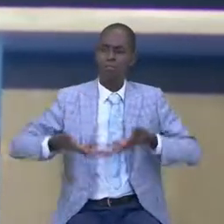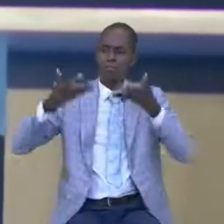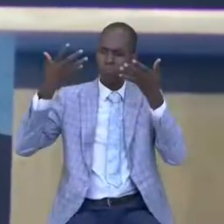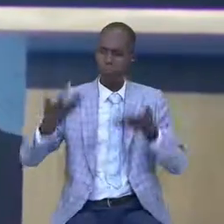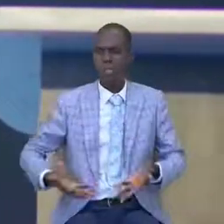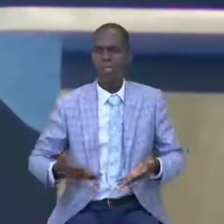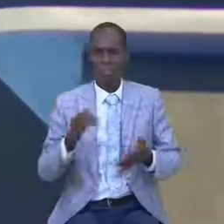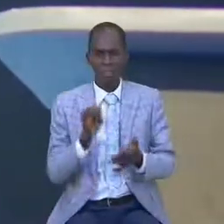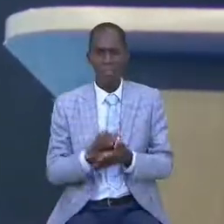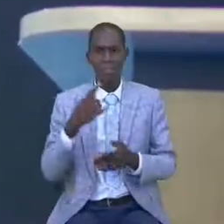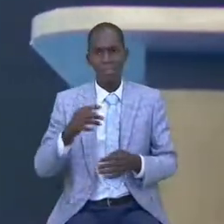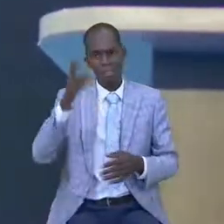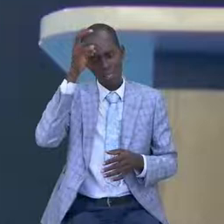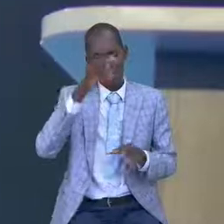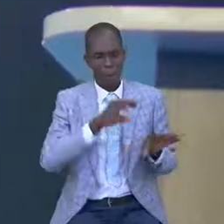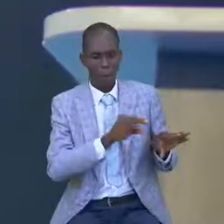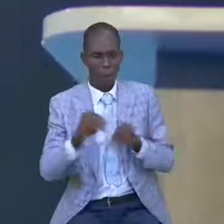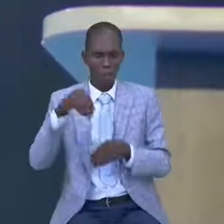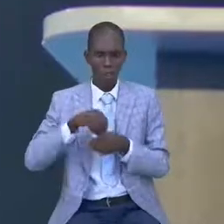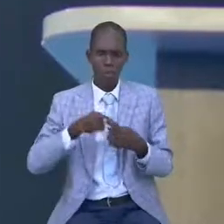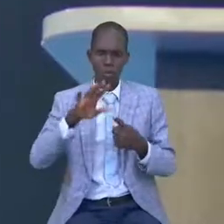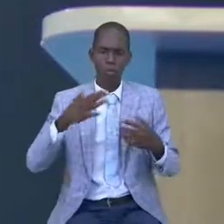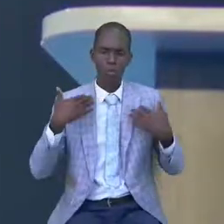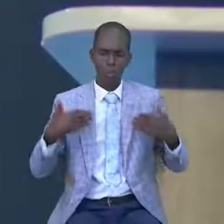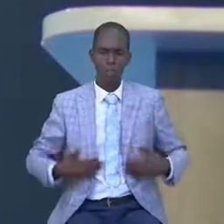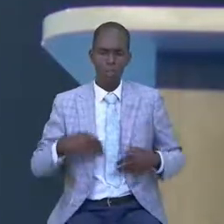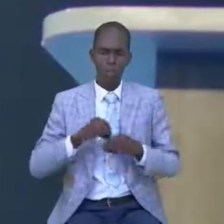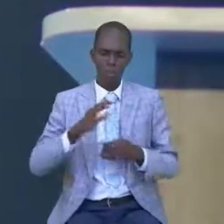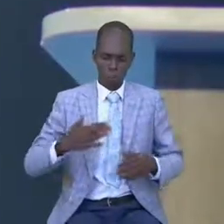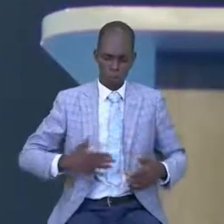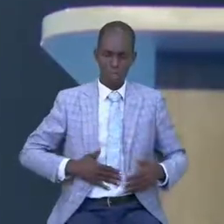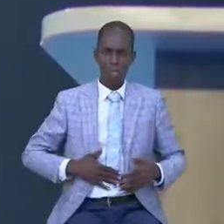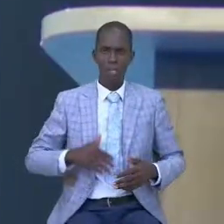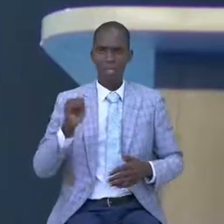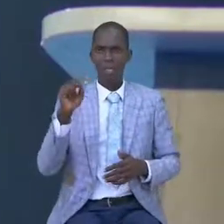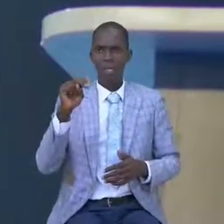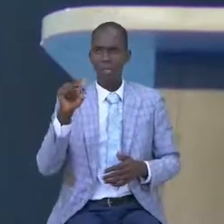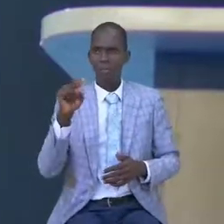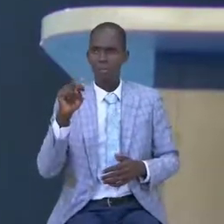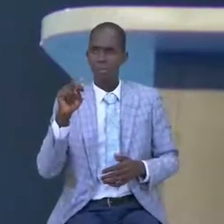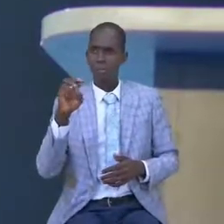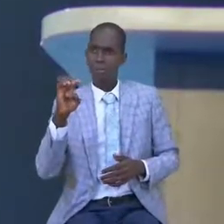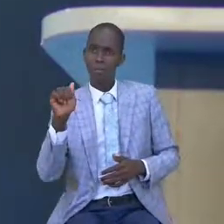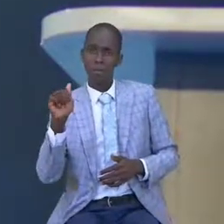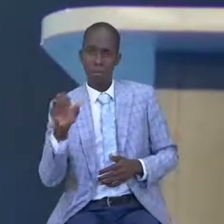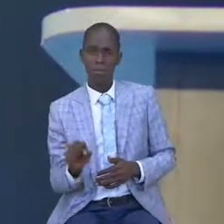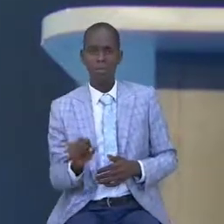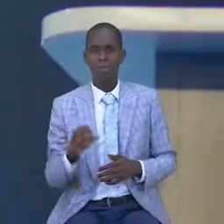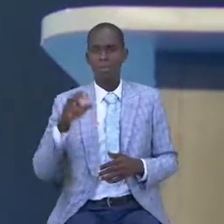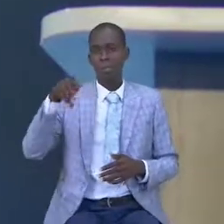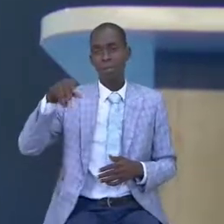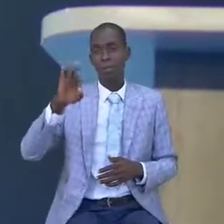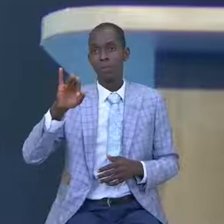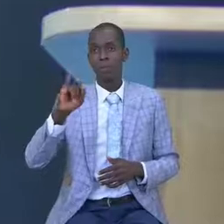Y a-t-il quelqu'un là-bas qui a un fardeau du diable dans ton